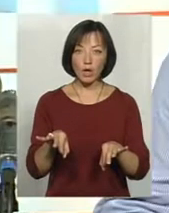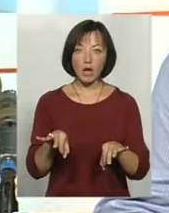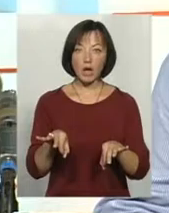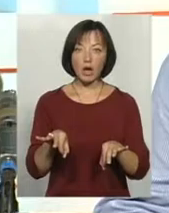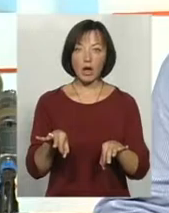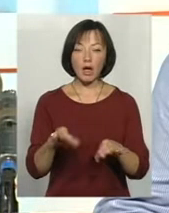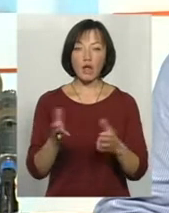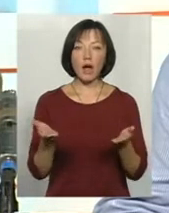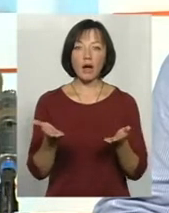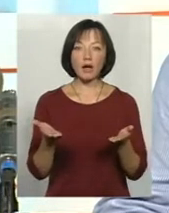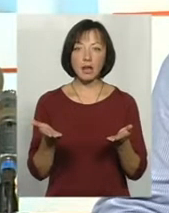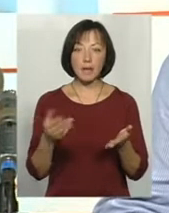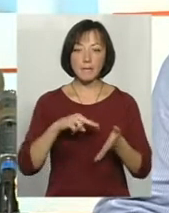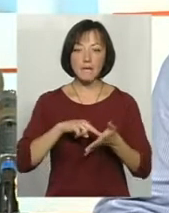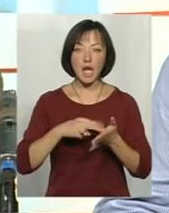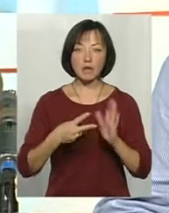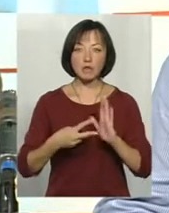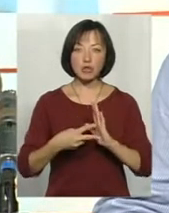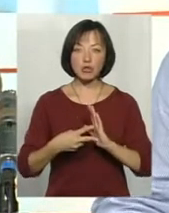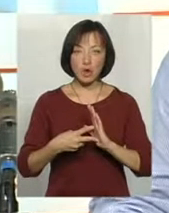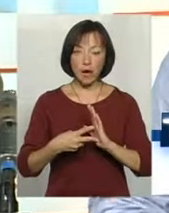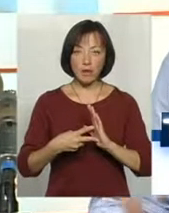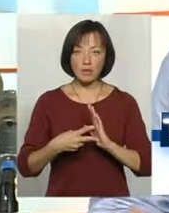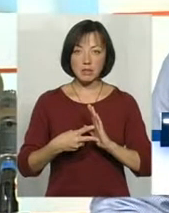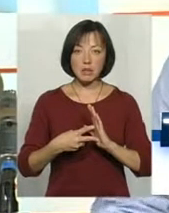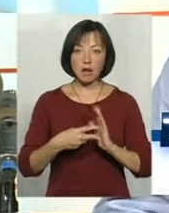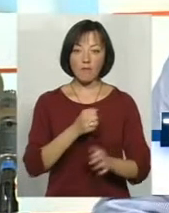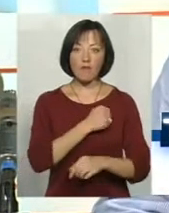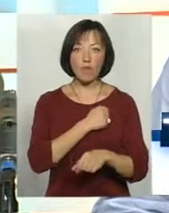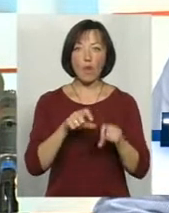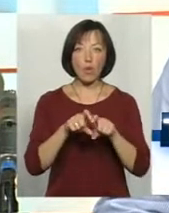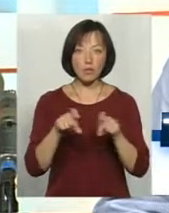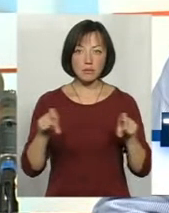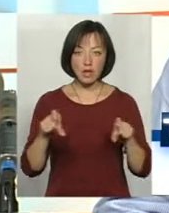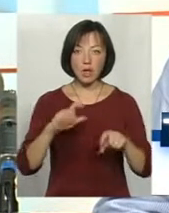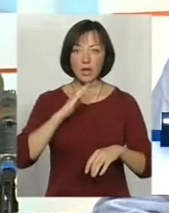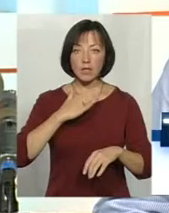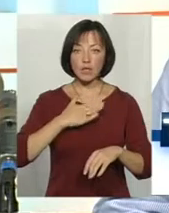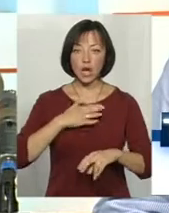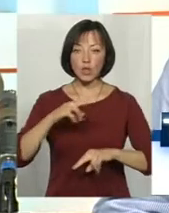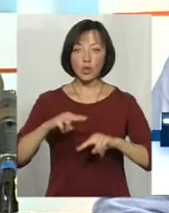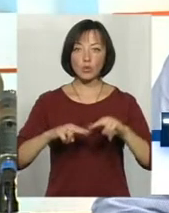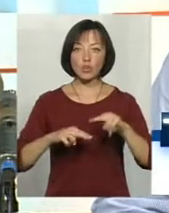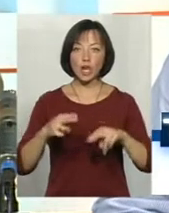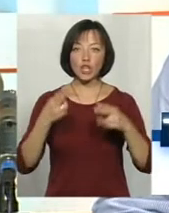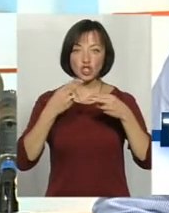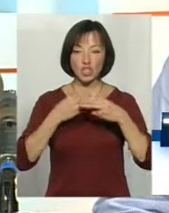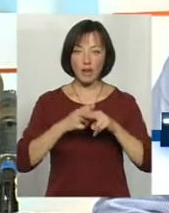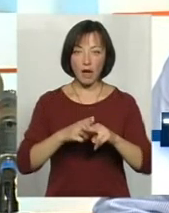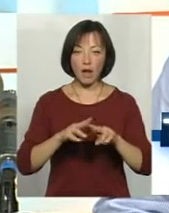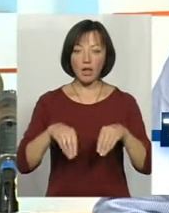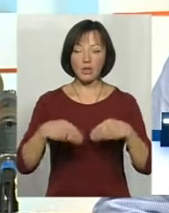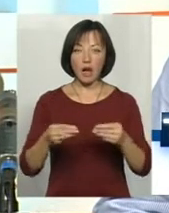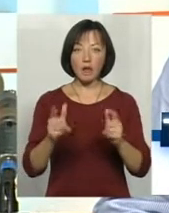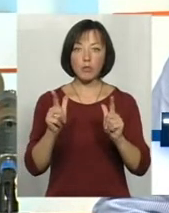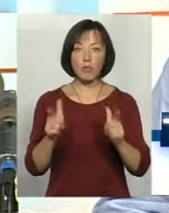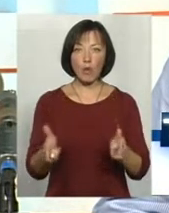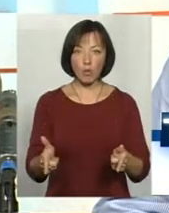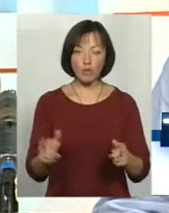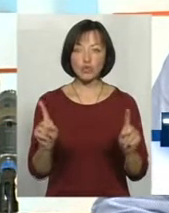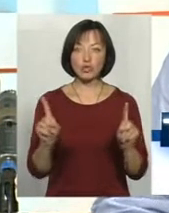проектом, який передбачається в госпіталю. Наші конструктора-інженера дали погодження, що